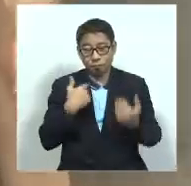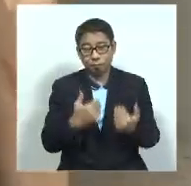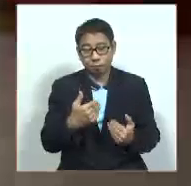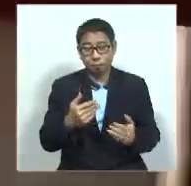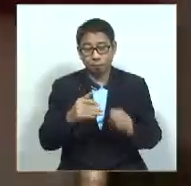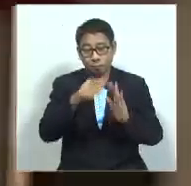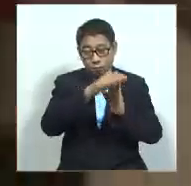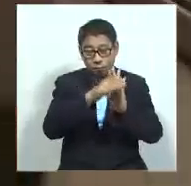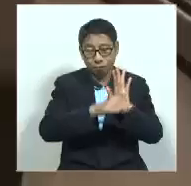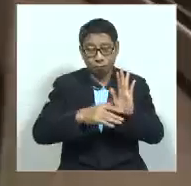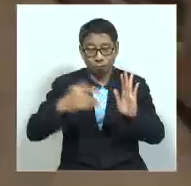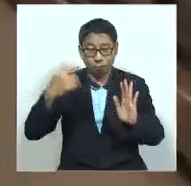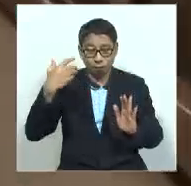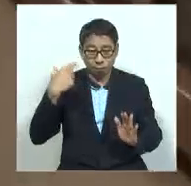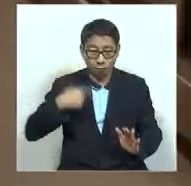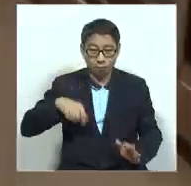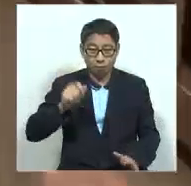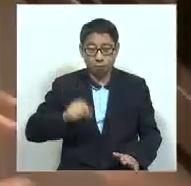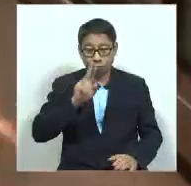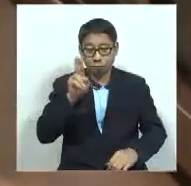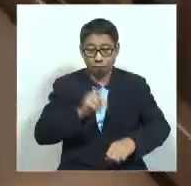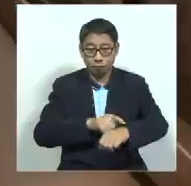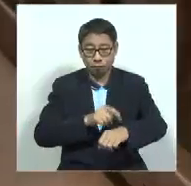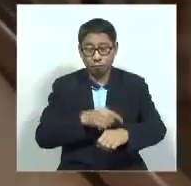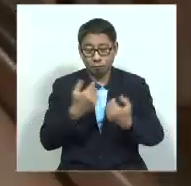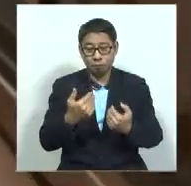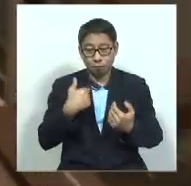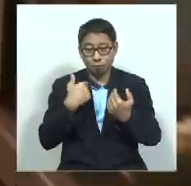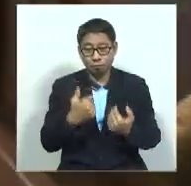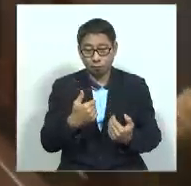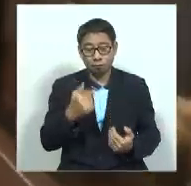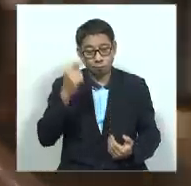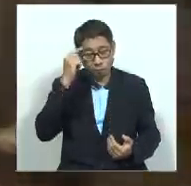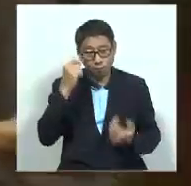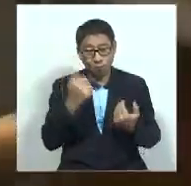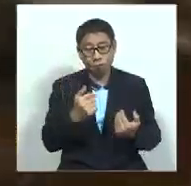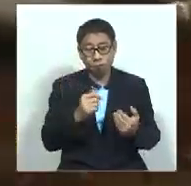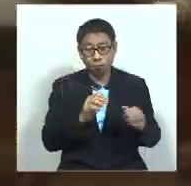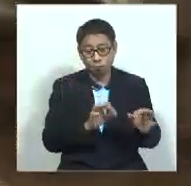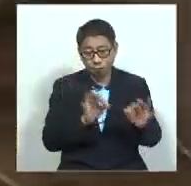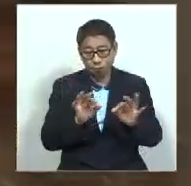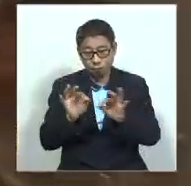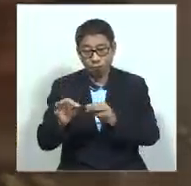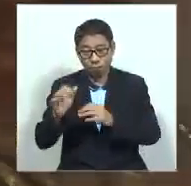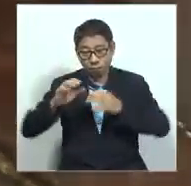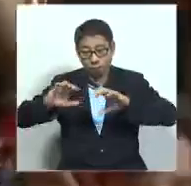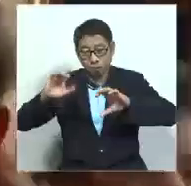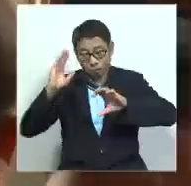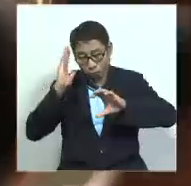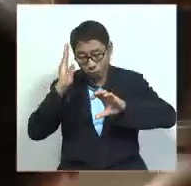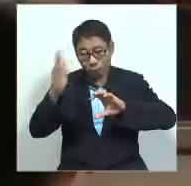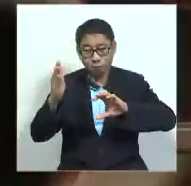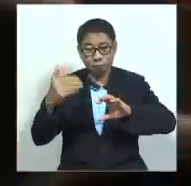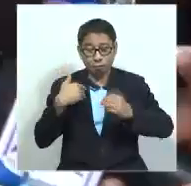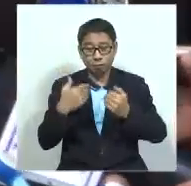การของศาลเนี่ยอาจจะต้องใช้เวลาในการตัดสินกว่าที่ผลจะออกมาซึ่งมันก็อาจจะยืดเยื้อไปถึงรัฐบาลหน้าได้ครับ ค่ะก็สอดค